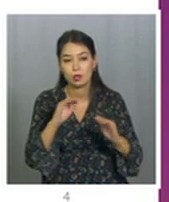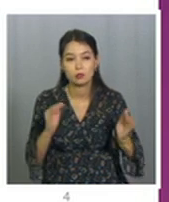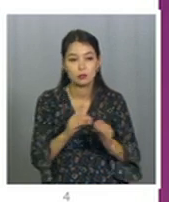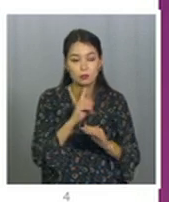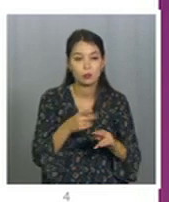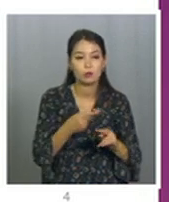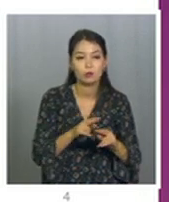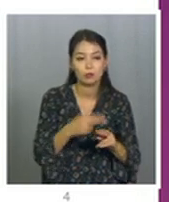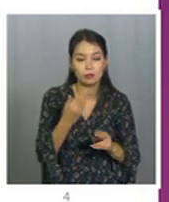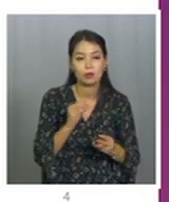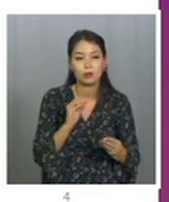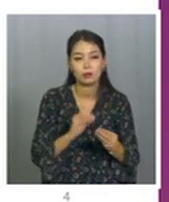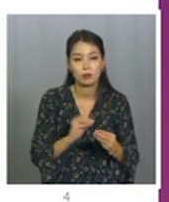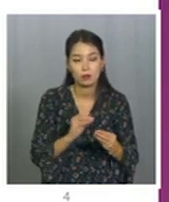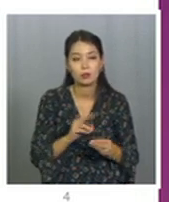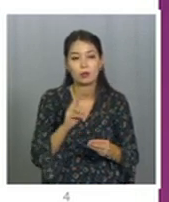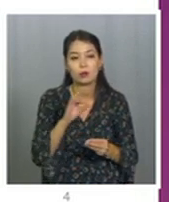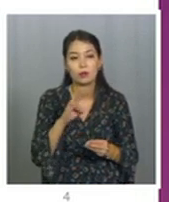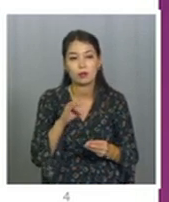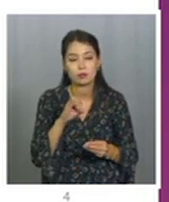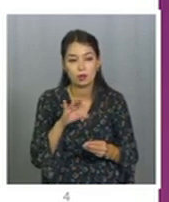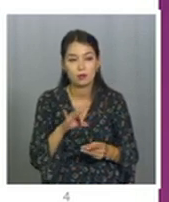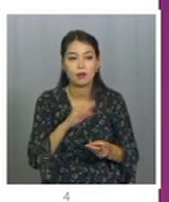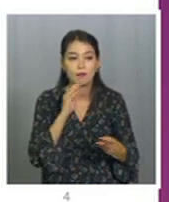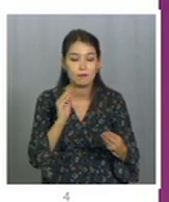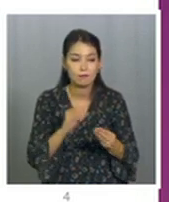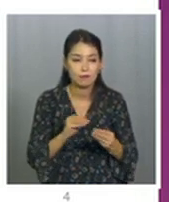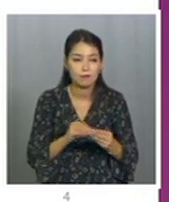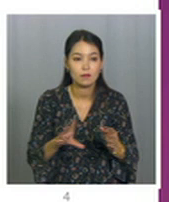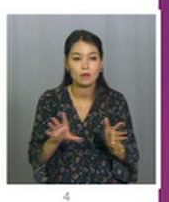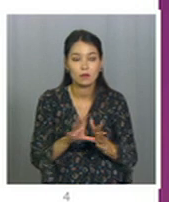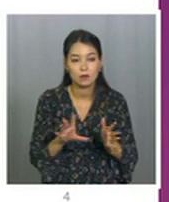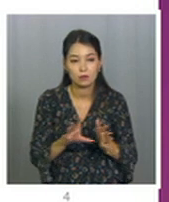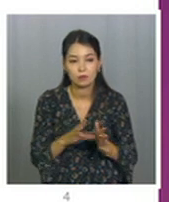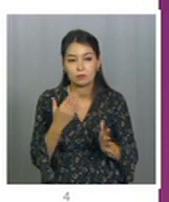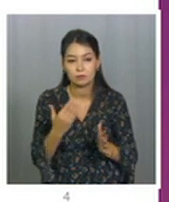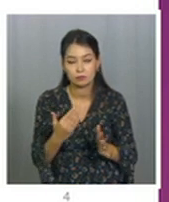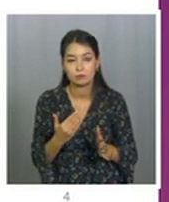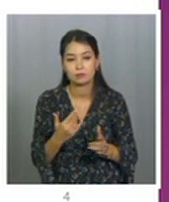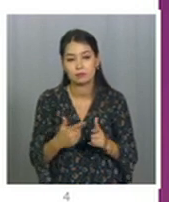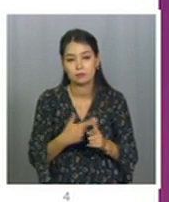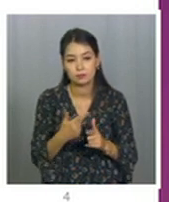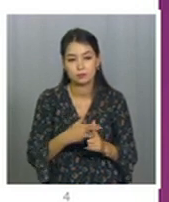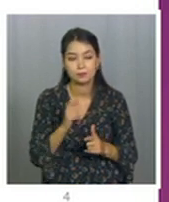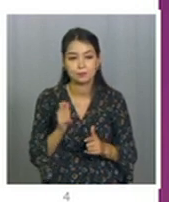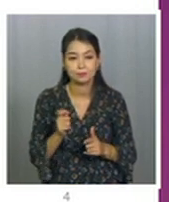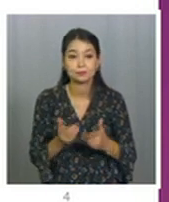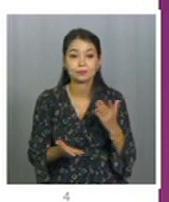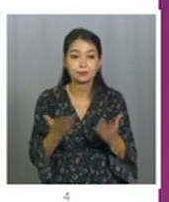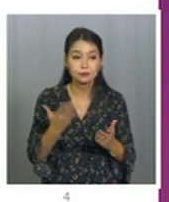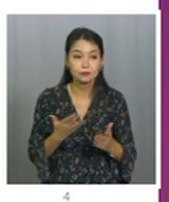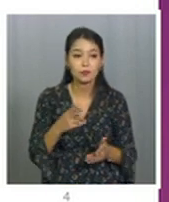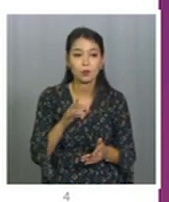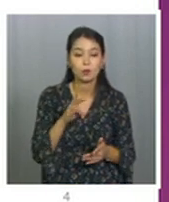айталамыз. Конденсатор тұрақты тоқ көзін, яғни тұрақты тоқты өткізбейді деп. Немесе конденсатордың